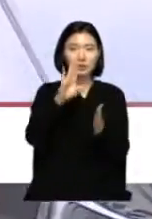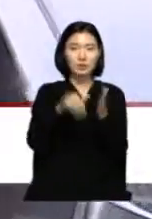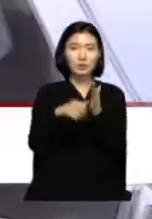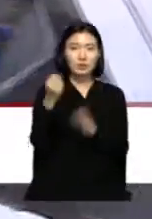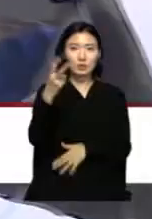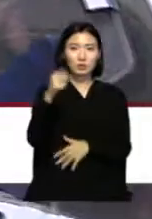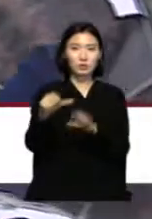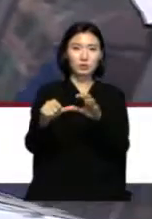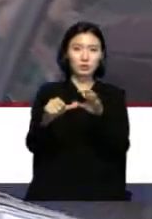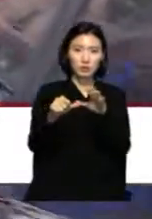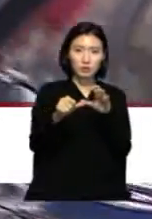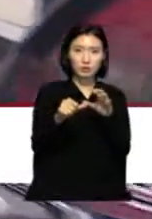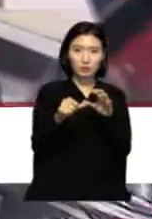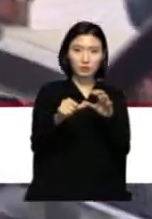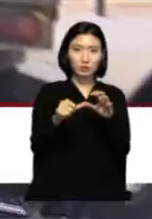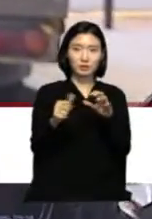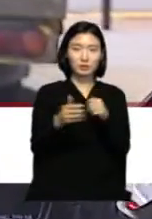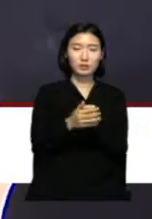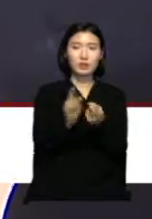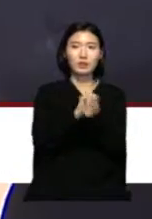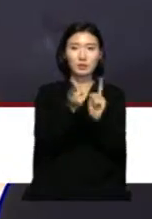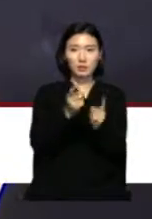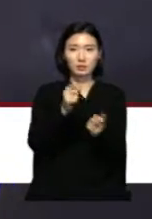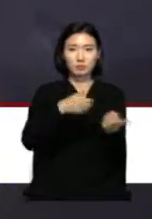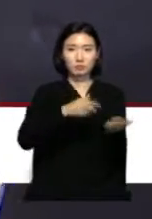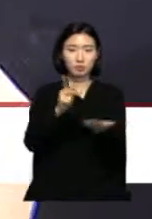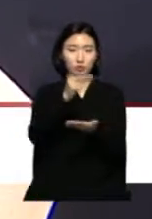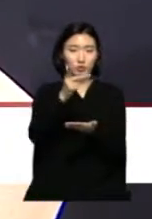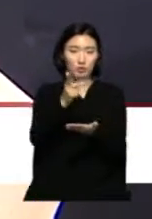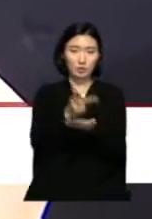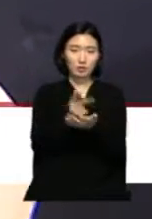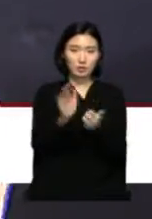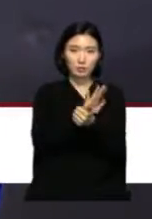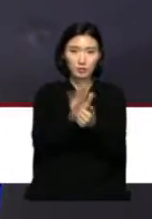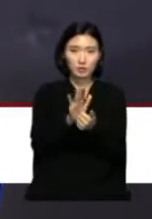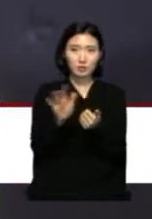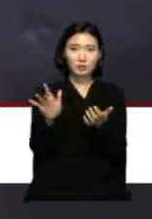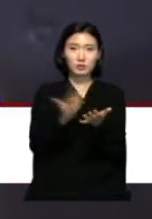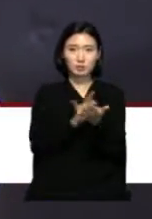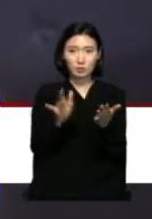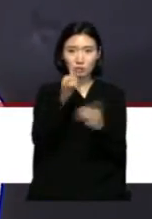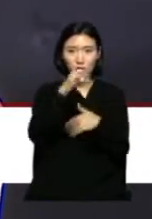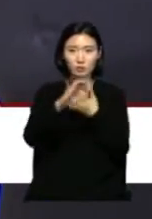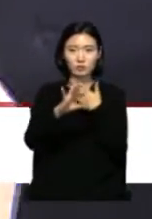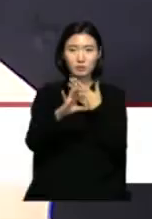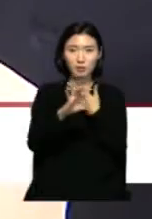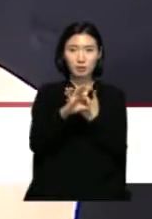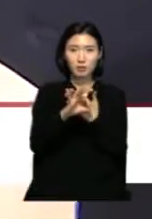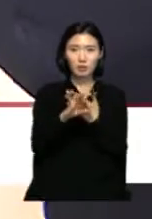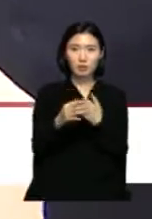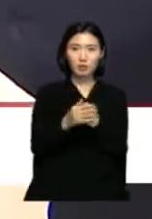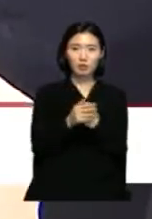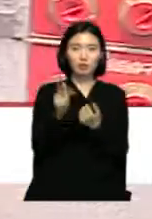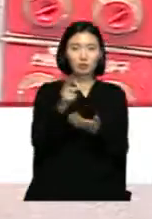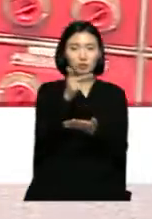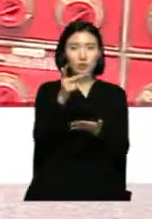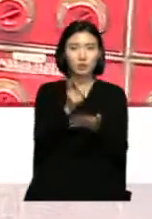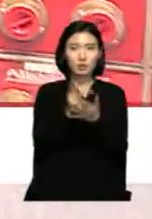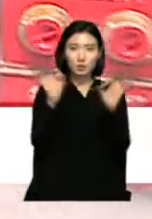자주 이용하는 발렛 서비스입니다. 스마트폰만 있으면 주차장을 찾아다니는 번거로움도